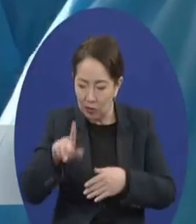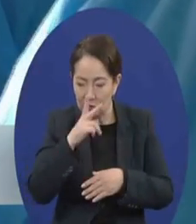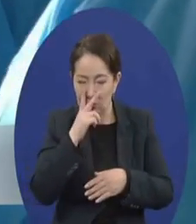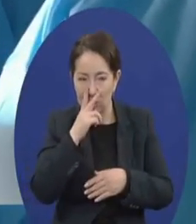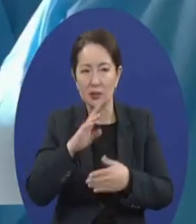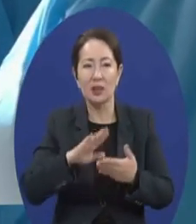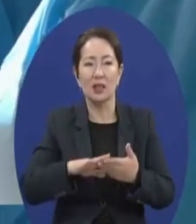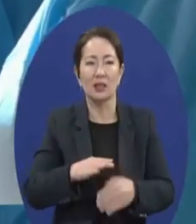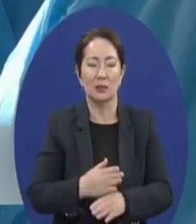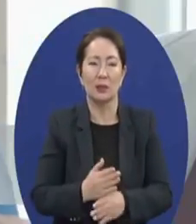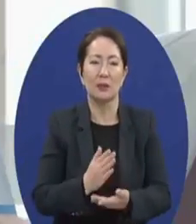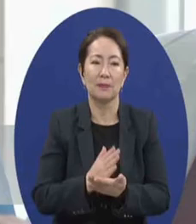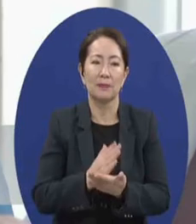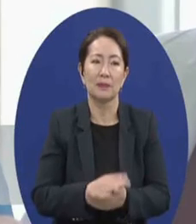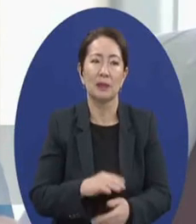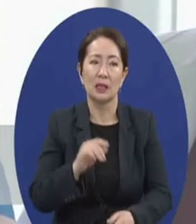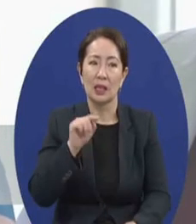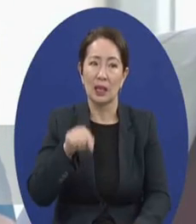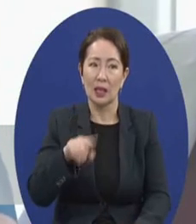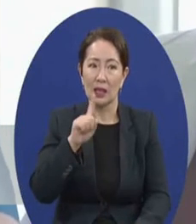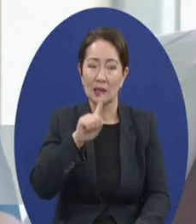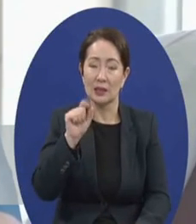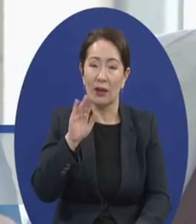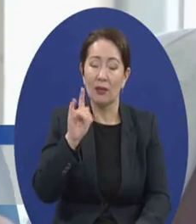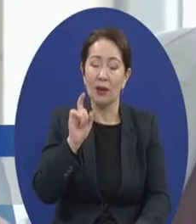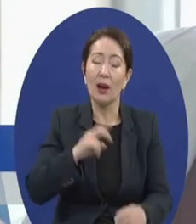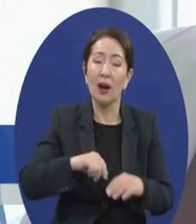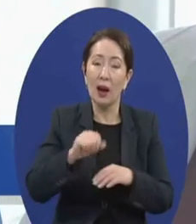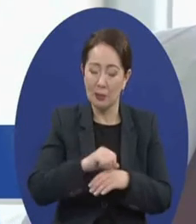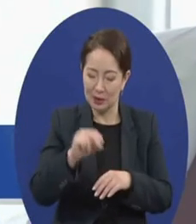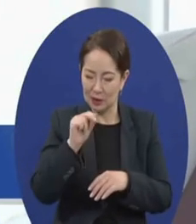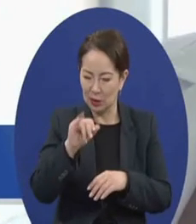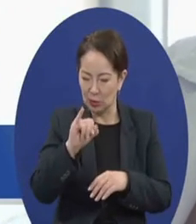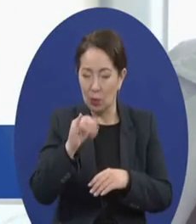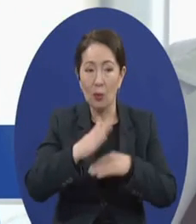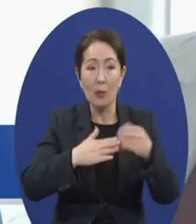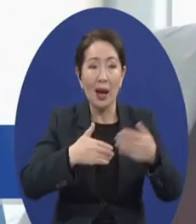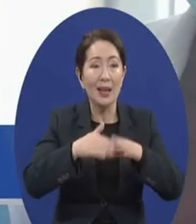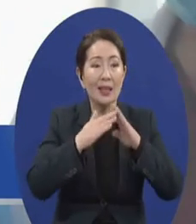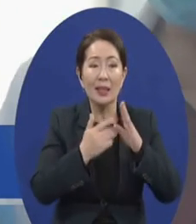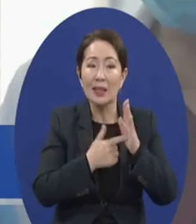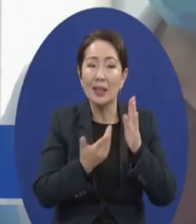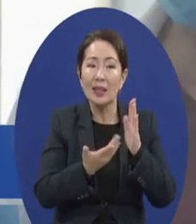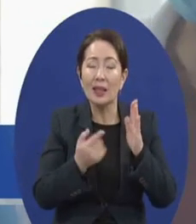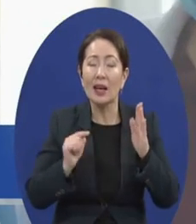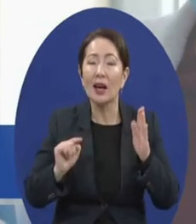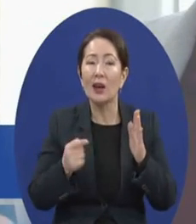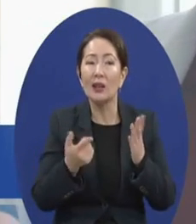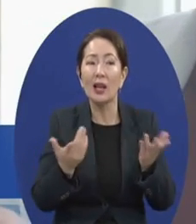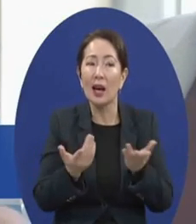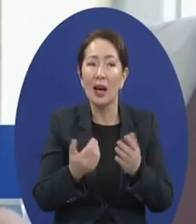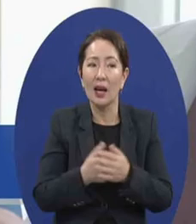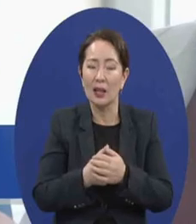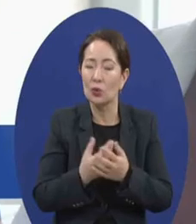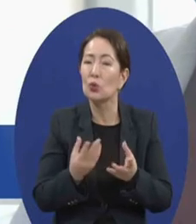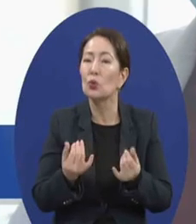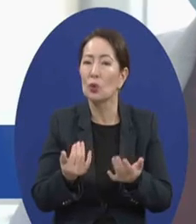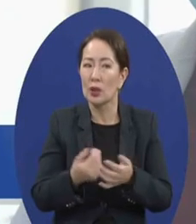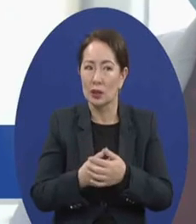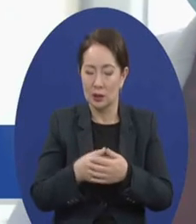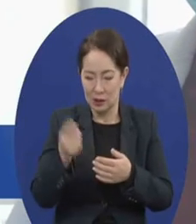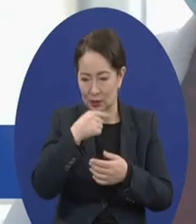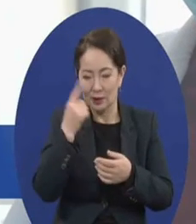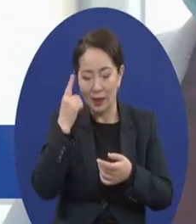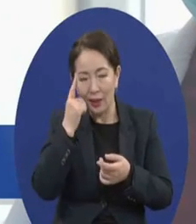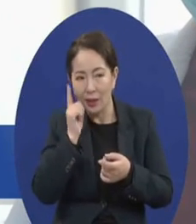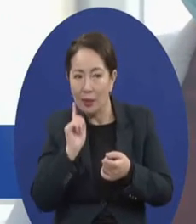дээр ночиж танилцлаа. Захуу аймагт чанаргүй барилга хийгдэт байгаагийн гол одоо зүйл нь юу юм гэхээр